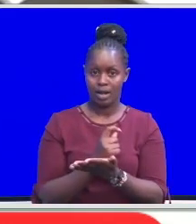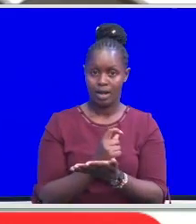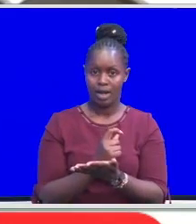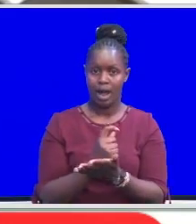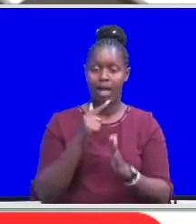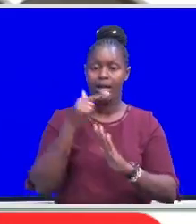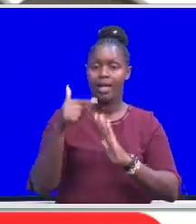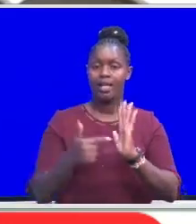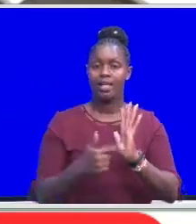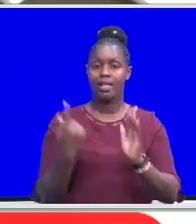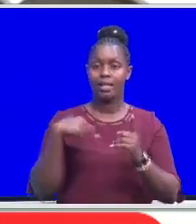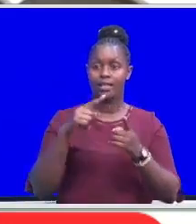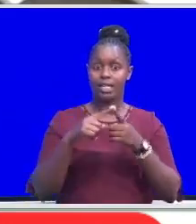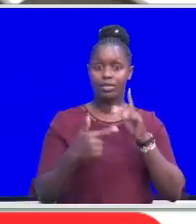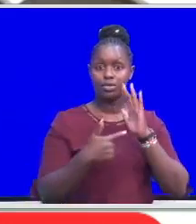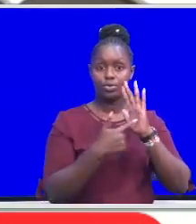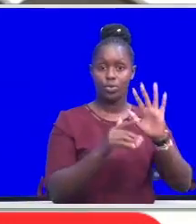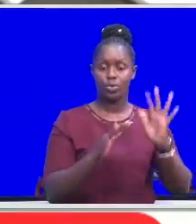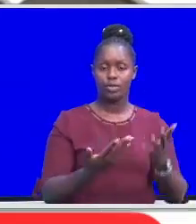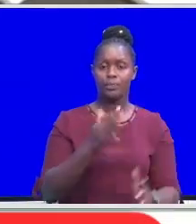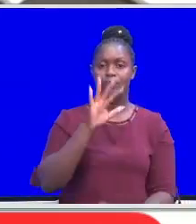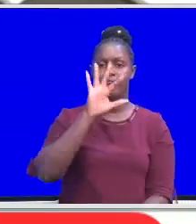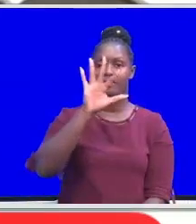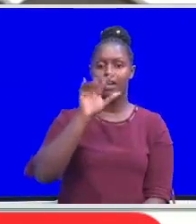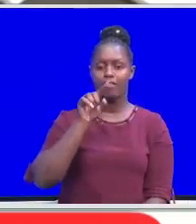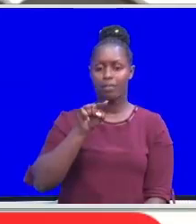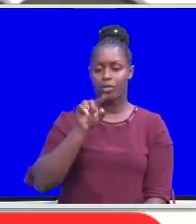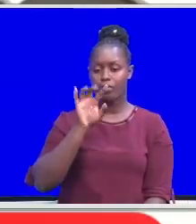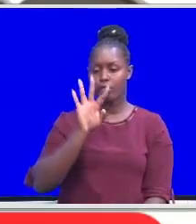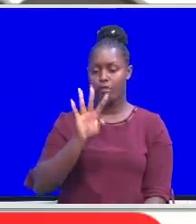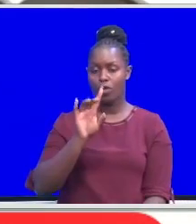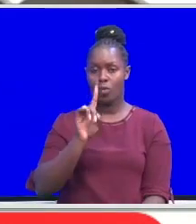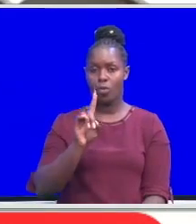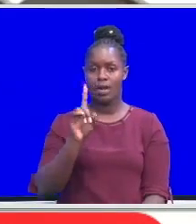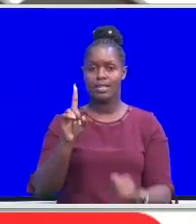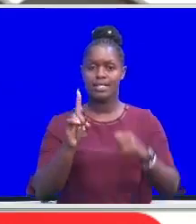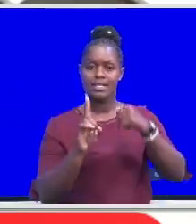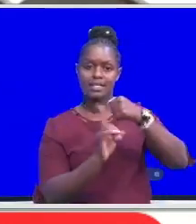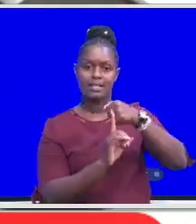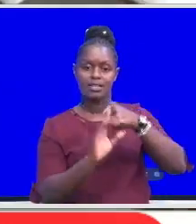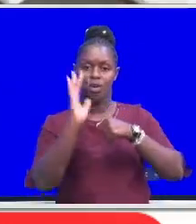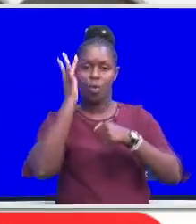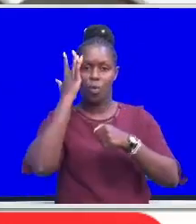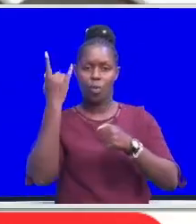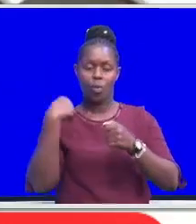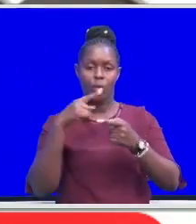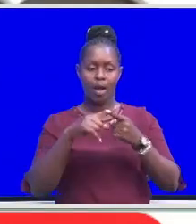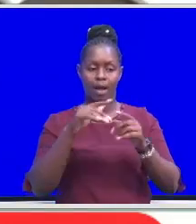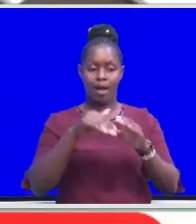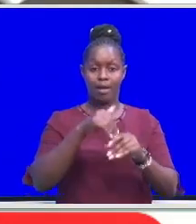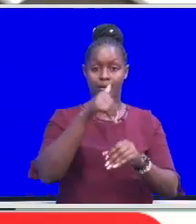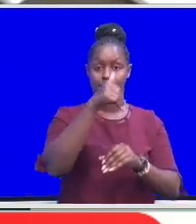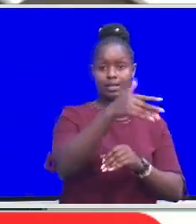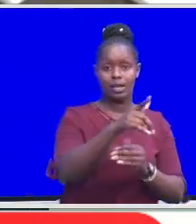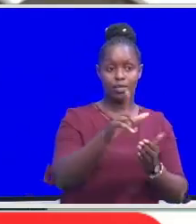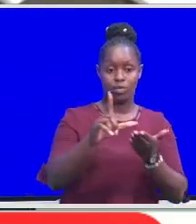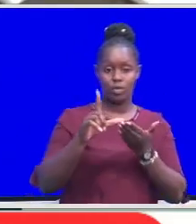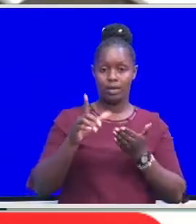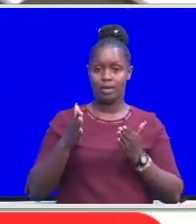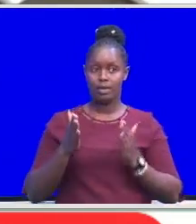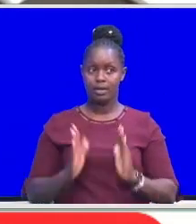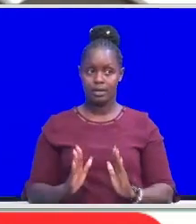This comprised of 5.416 due to external lenders, that is